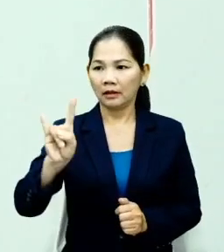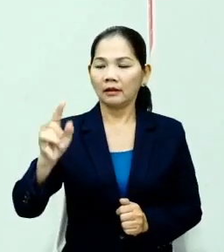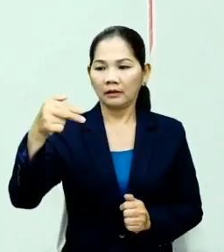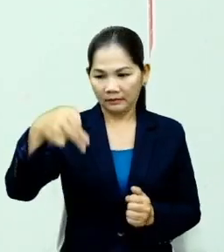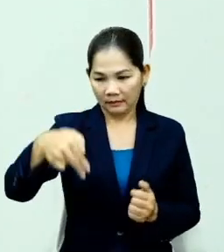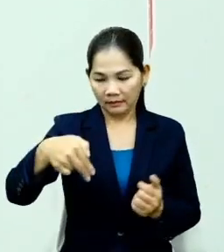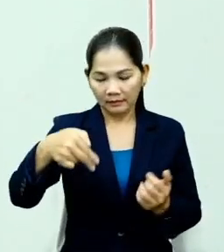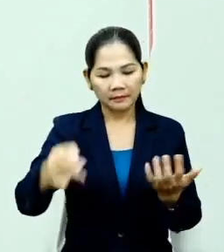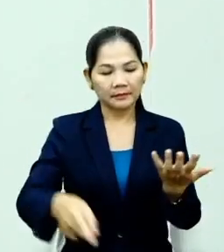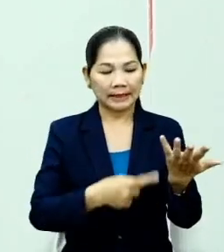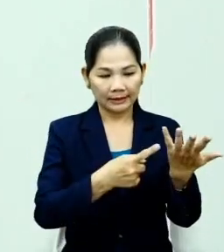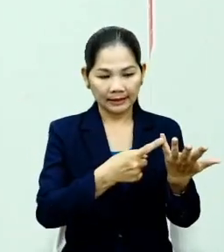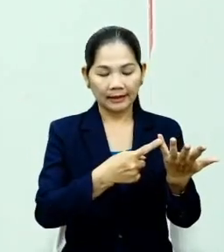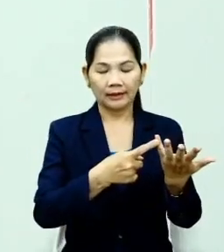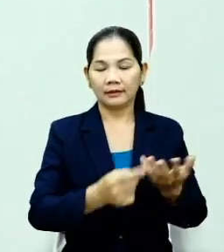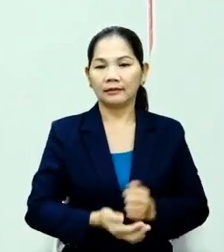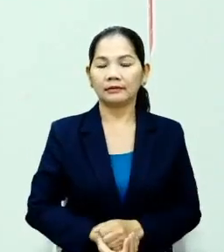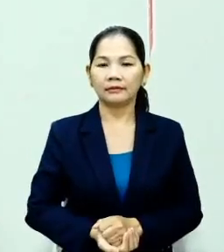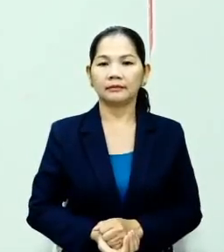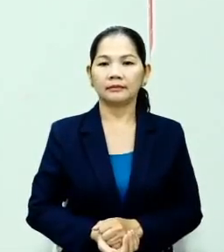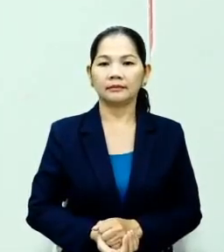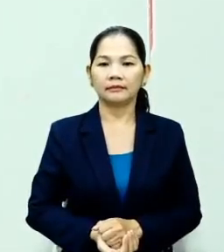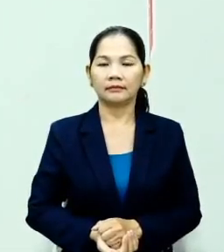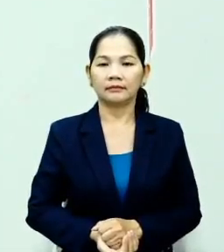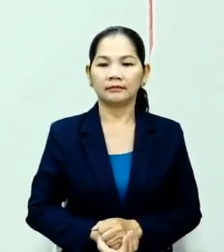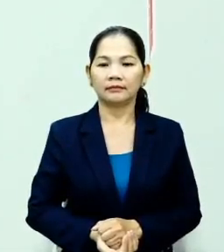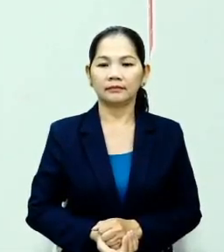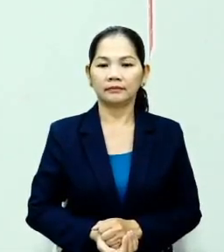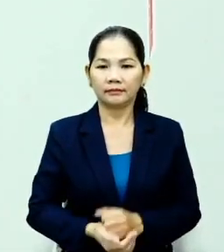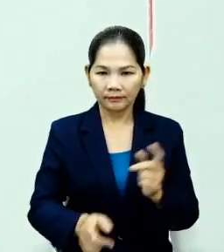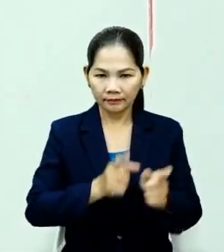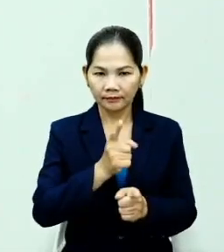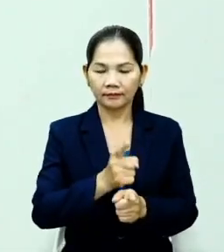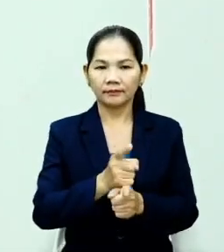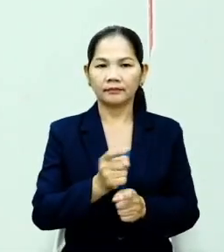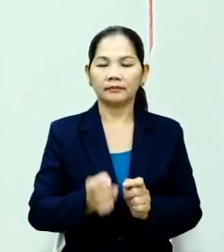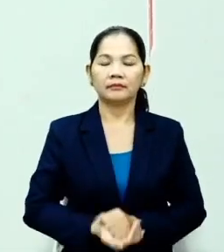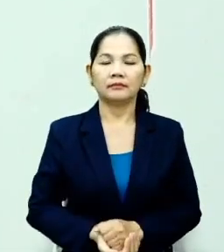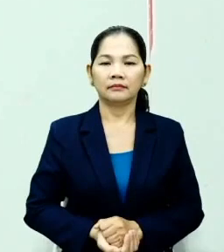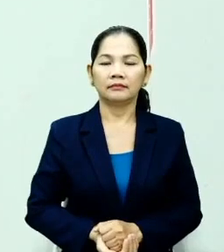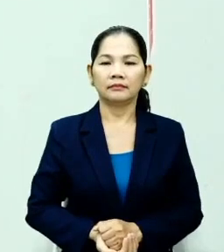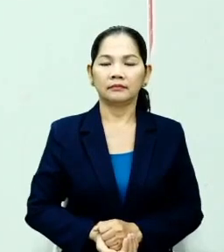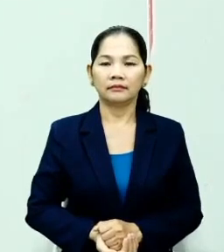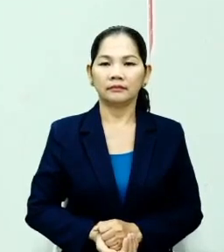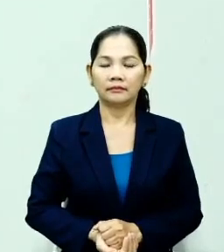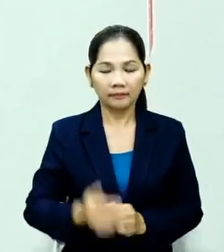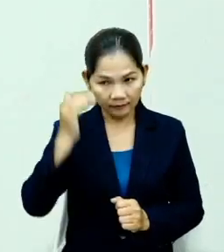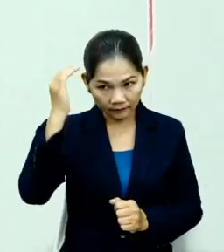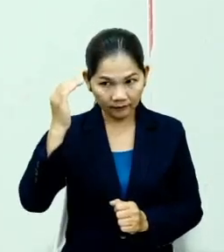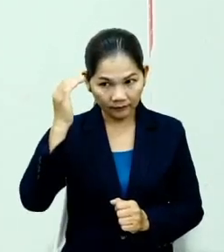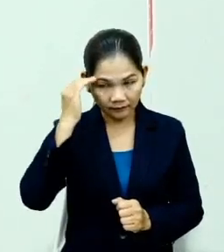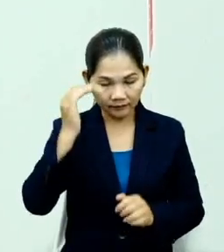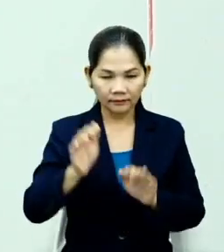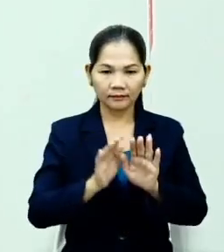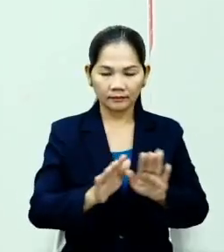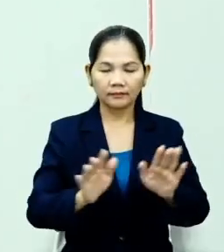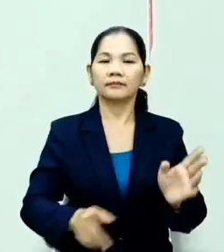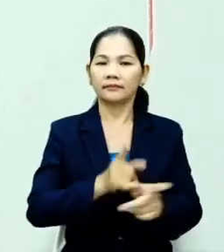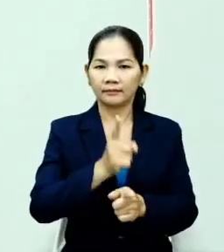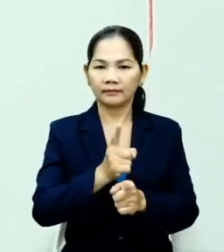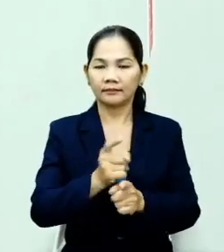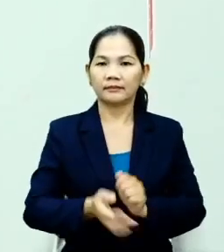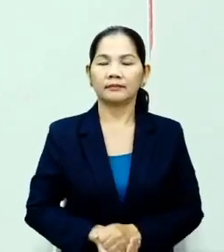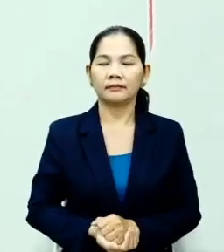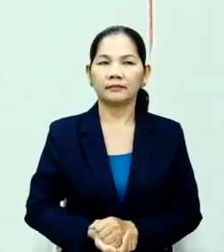é mặt tê cha trầm trơ đôi để con ăn để tết con cha để cô sang cơm thá con ăn trơ nè